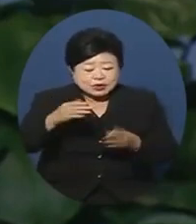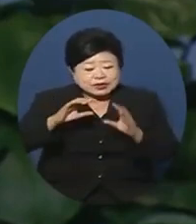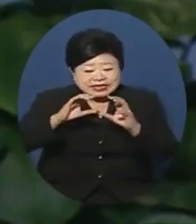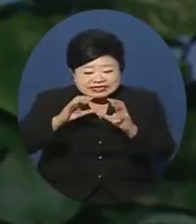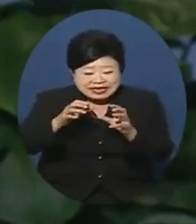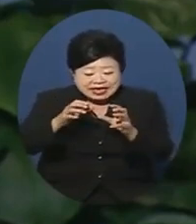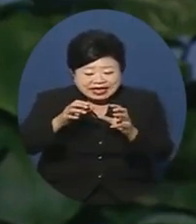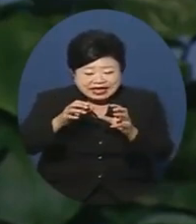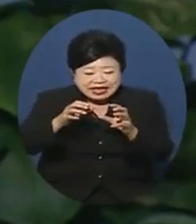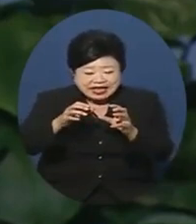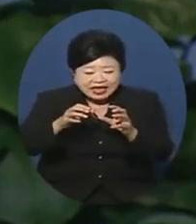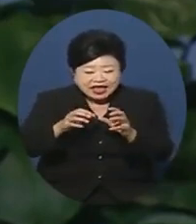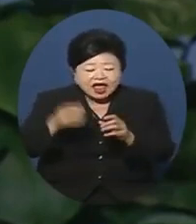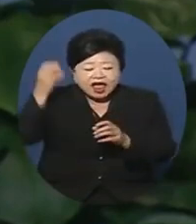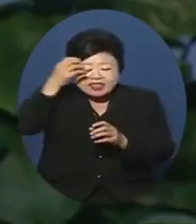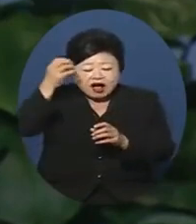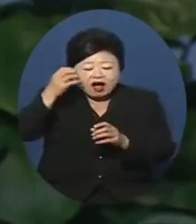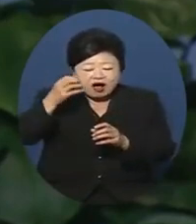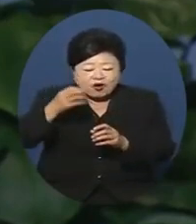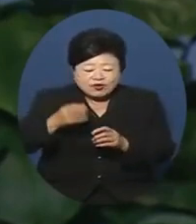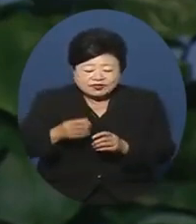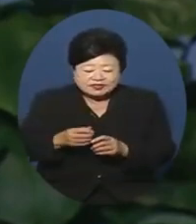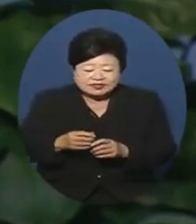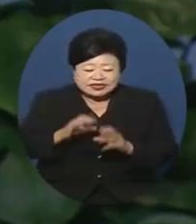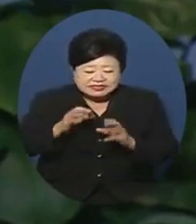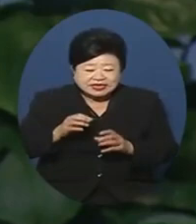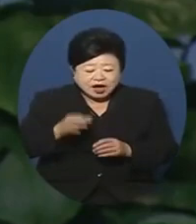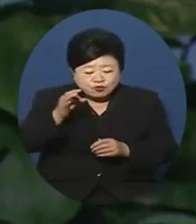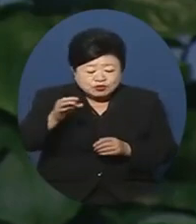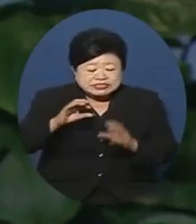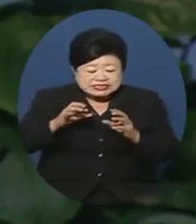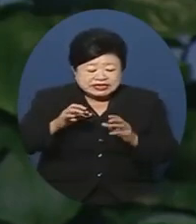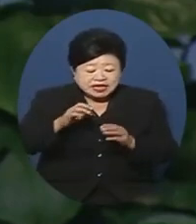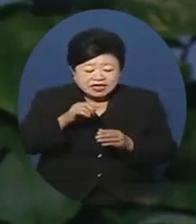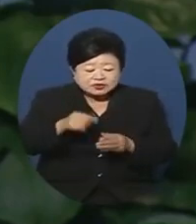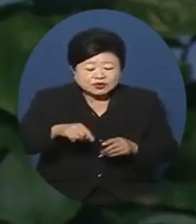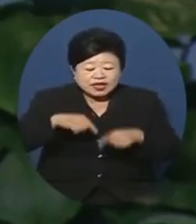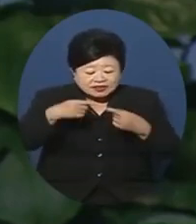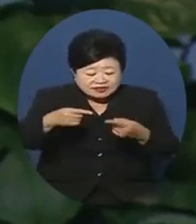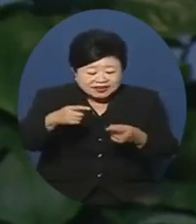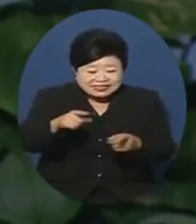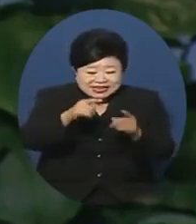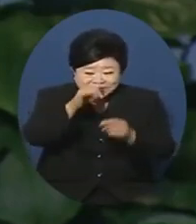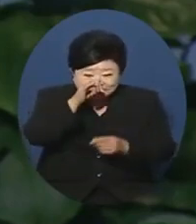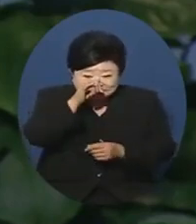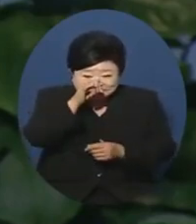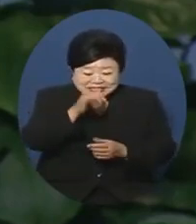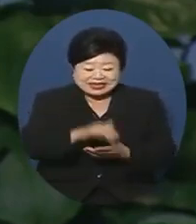4차원의 세계, 영혼의 세계가 물질의 세계 속에 들어가서 사는 것입니다.